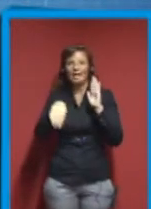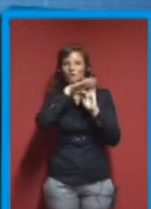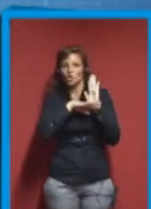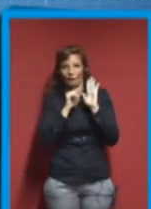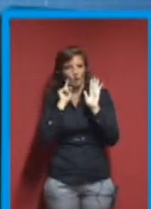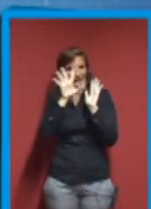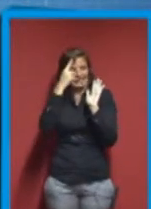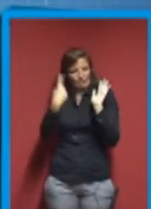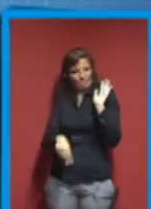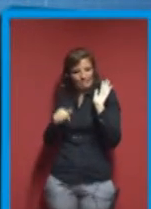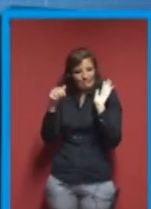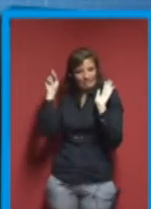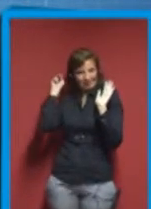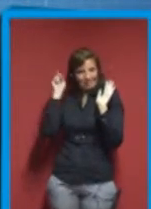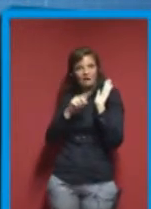per esempio,